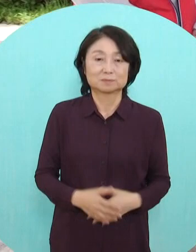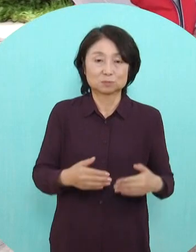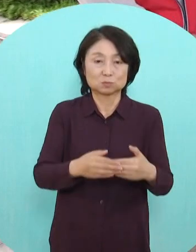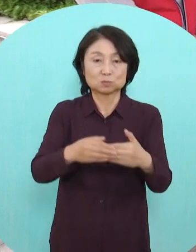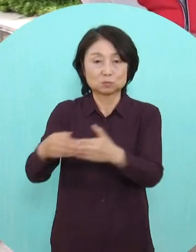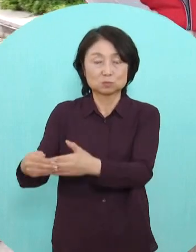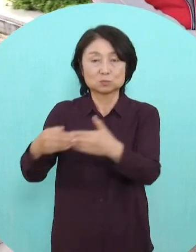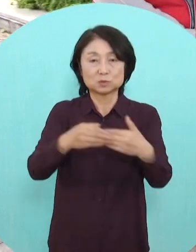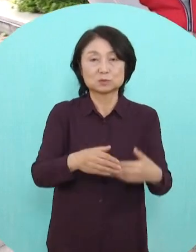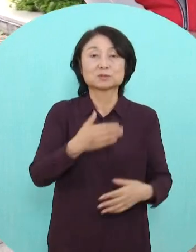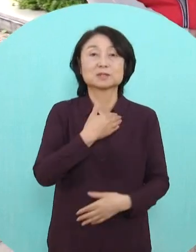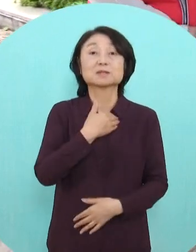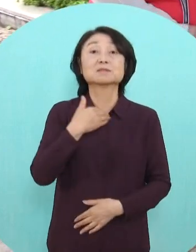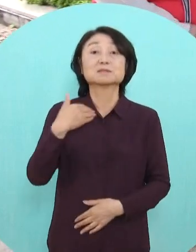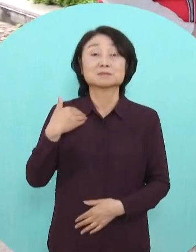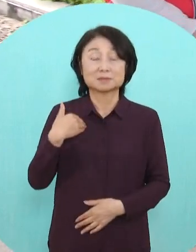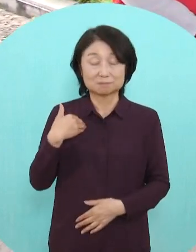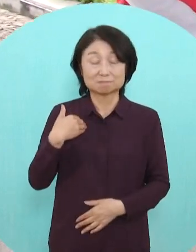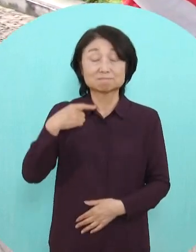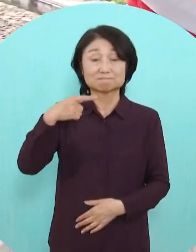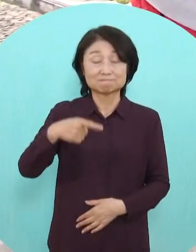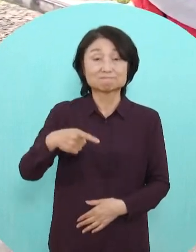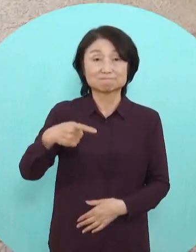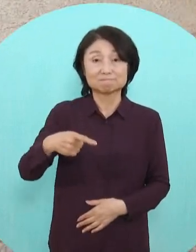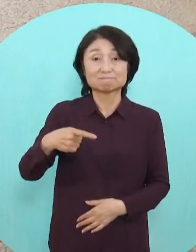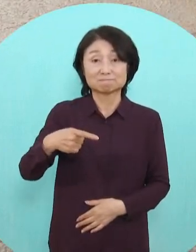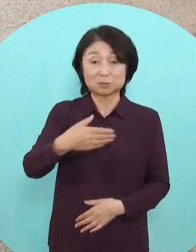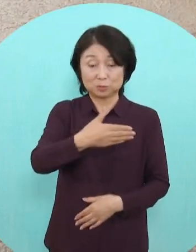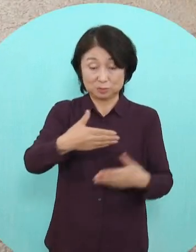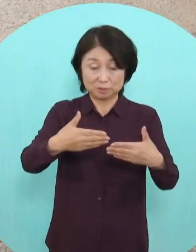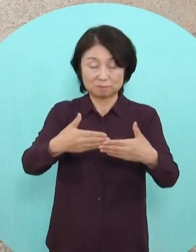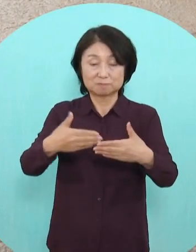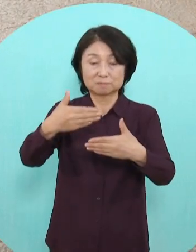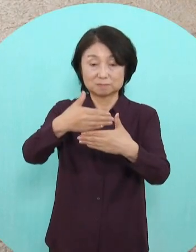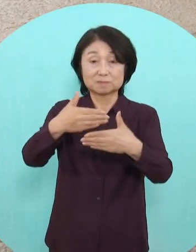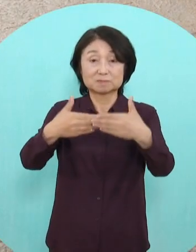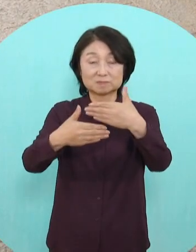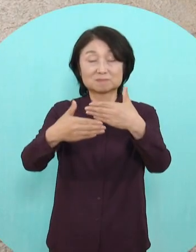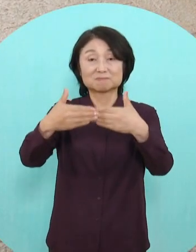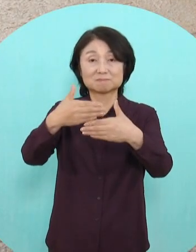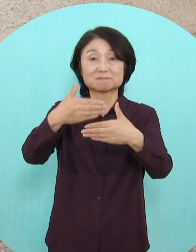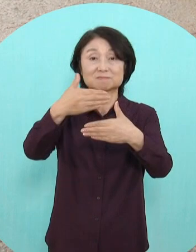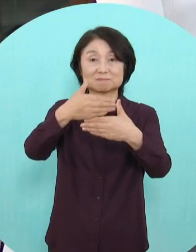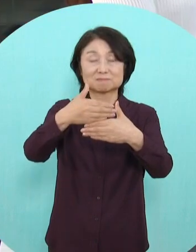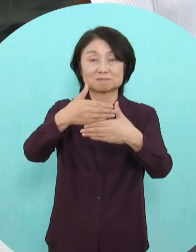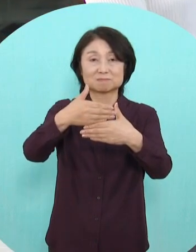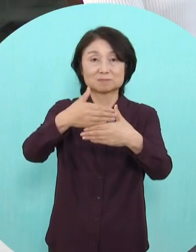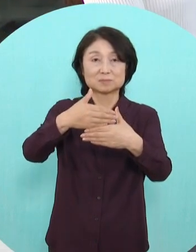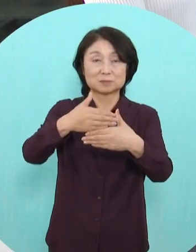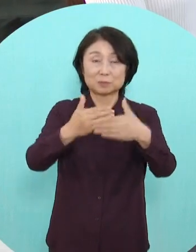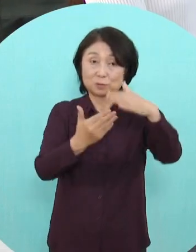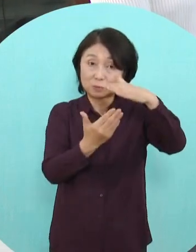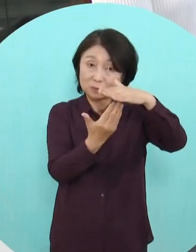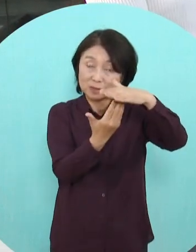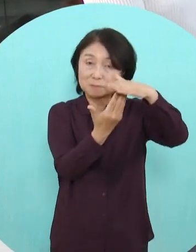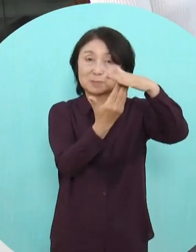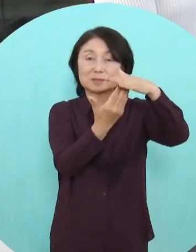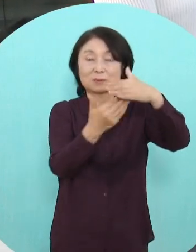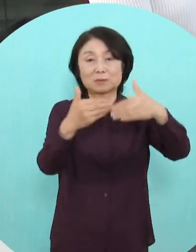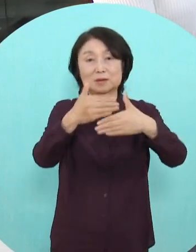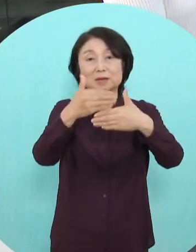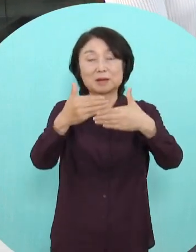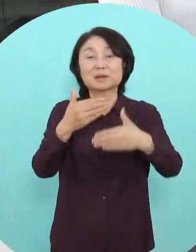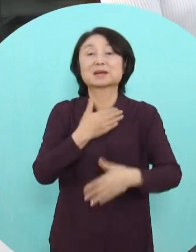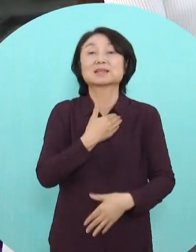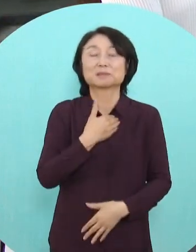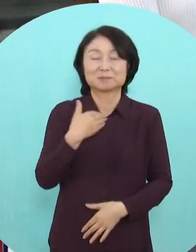取り外しができるんですか？ はい、そうです。これを、まあ、どんどんこの鉄板をですね、上に高く積んでいってですね、はい、最大、まあ、この辺までの壁ができ